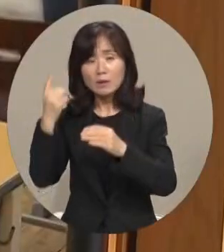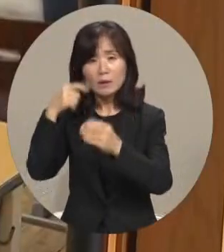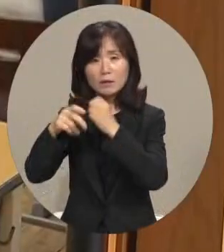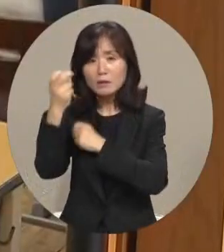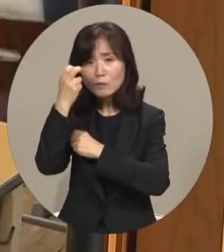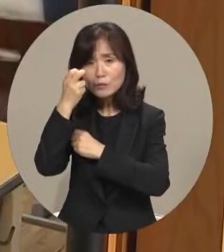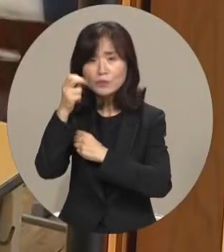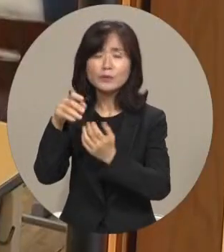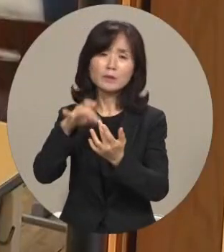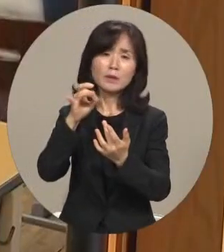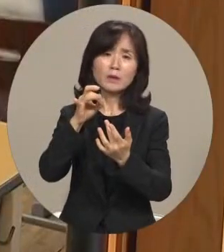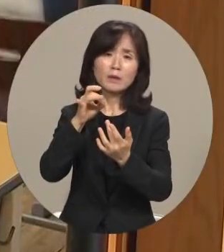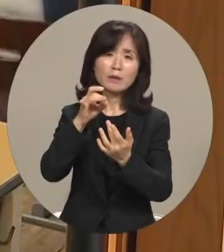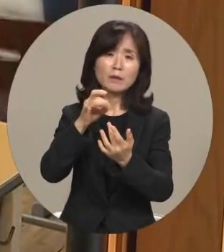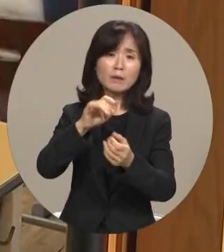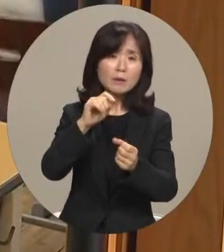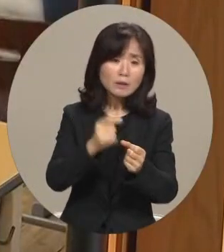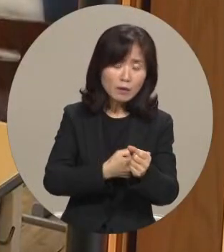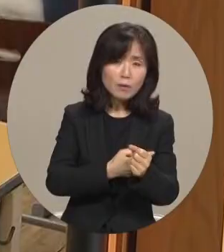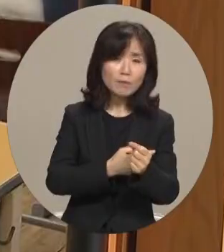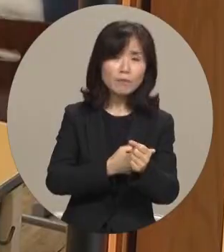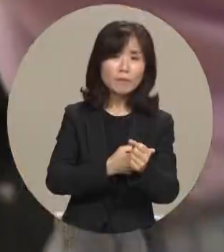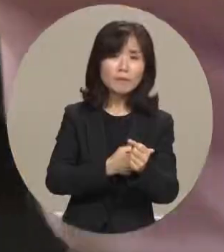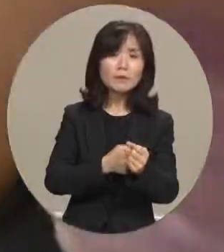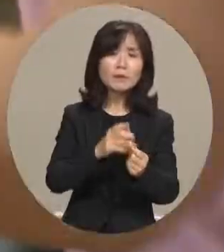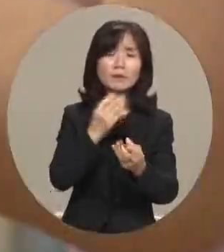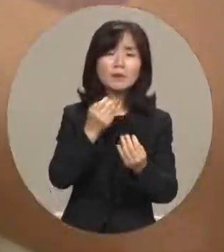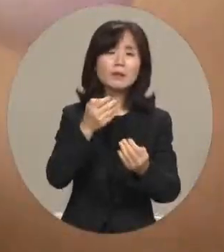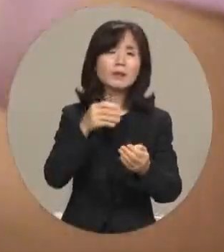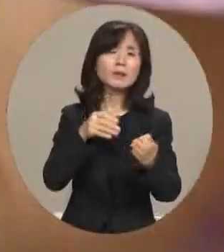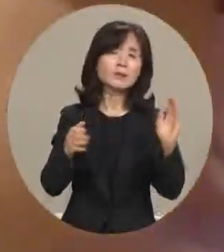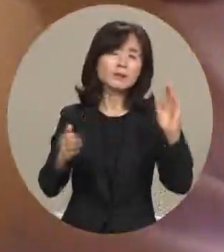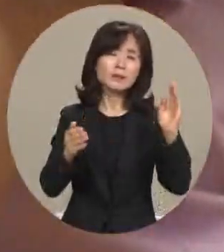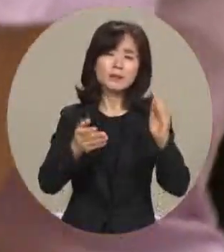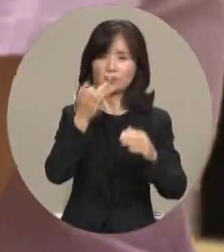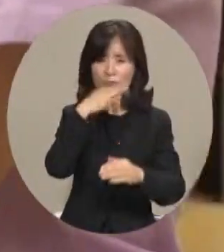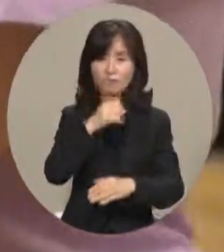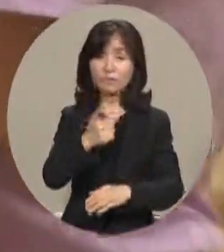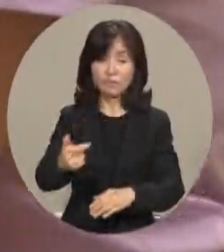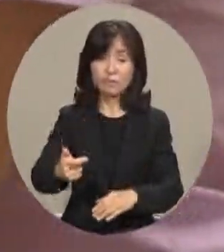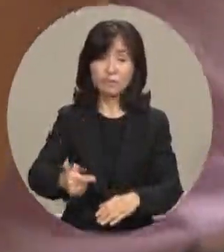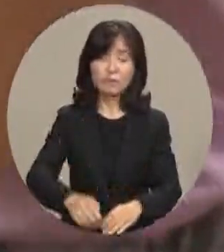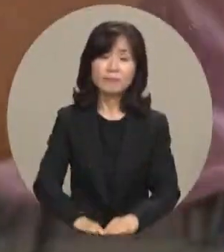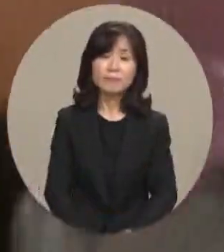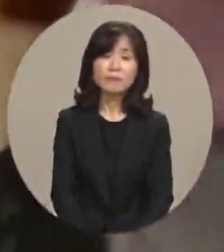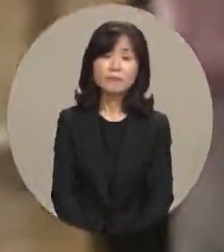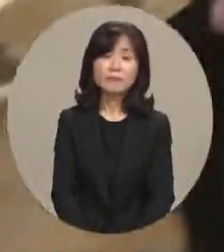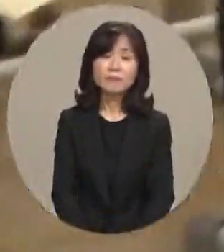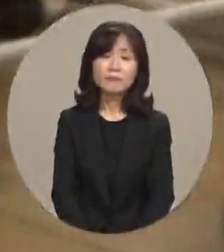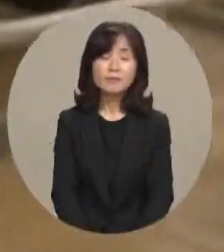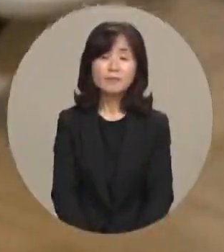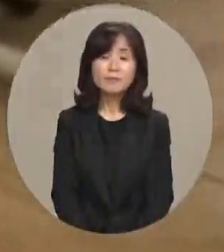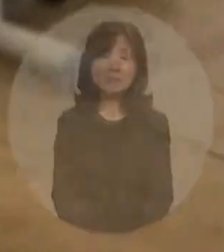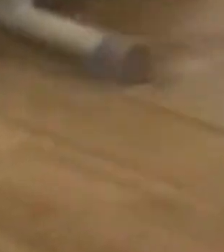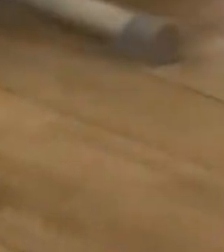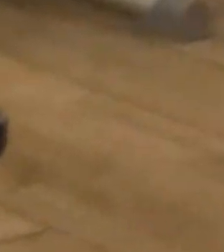통합형 수능에서 이과생이 유리하다는 점이 작용한 걸로 해석됩니다 EBS 뉴스 진태입니다